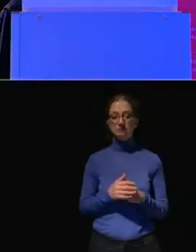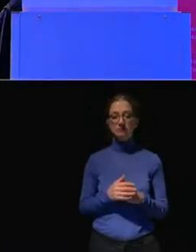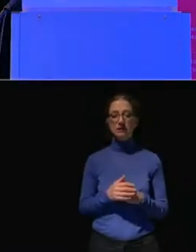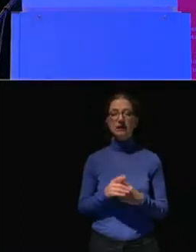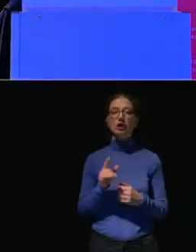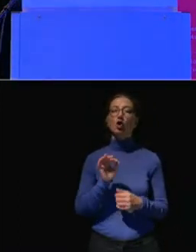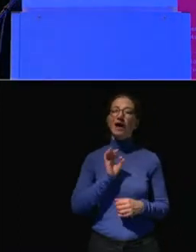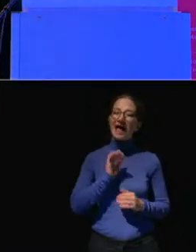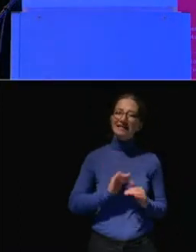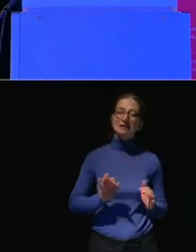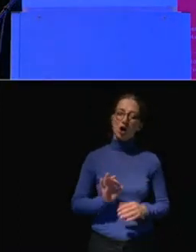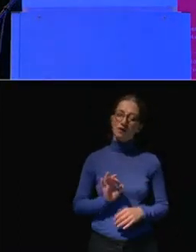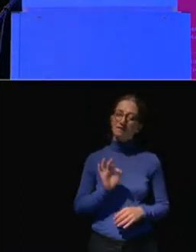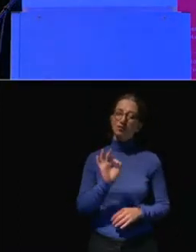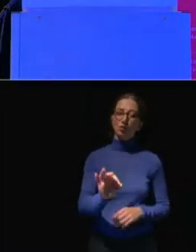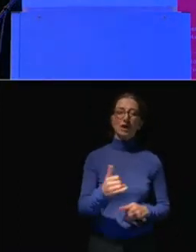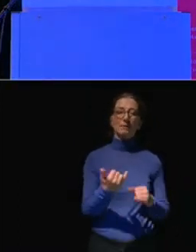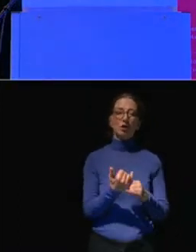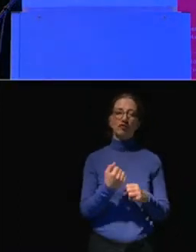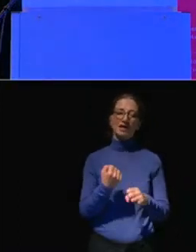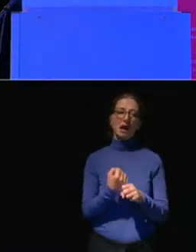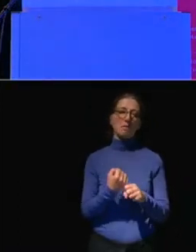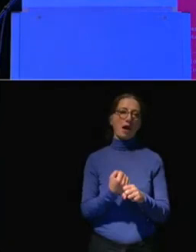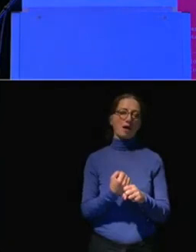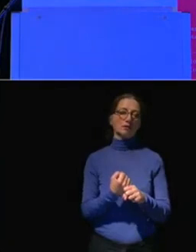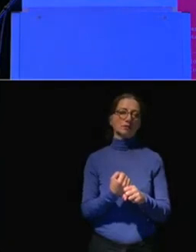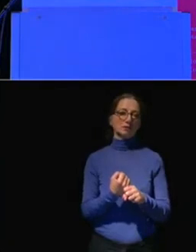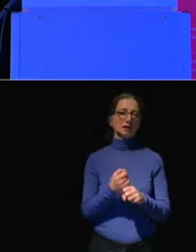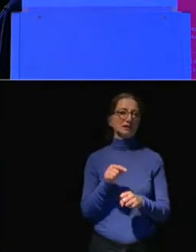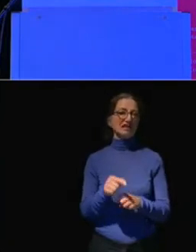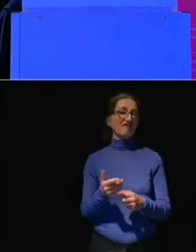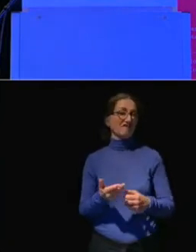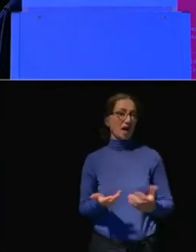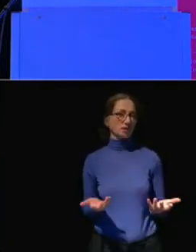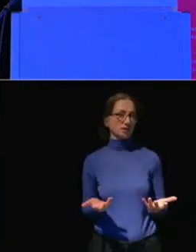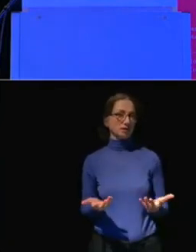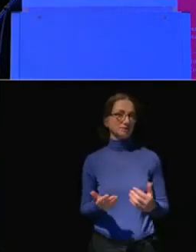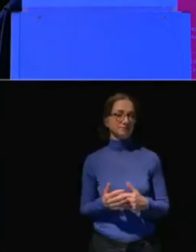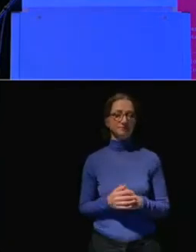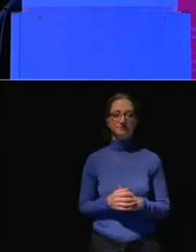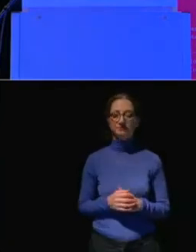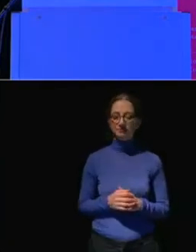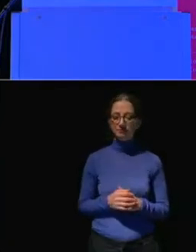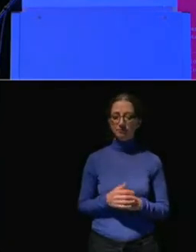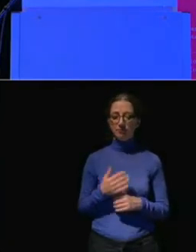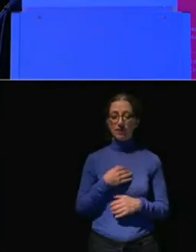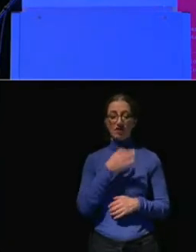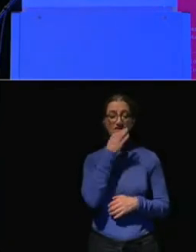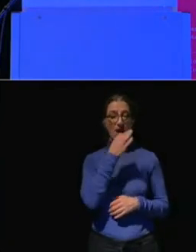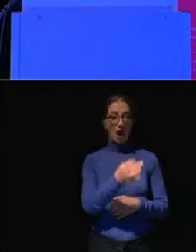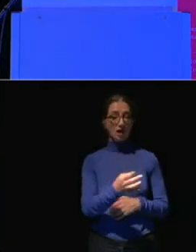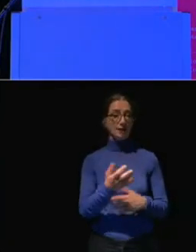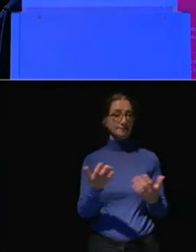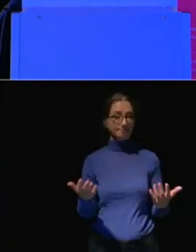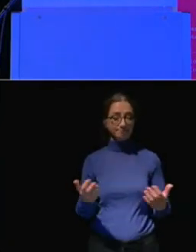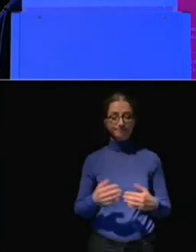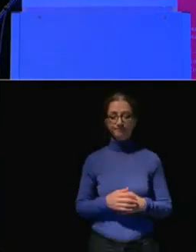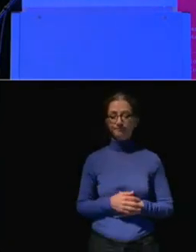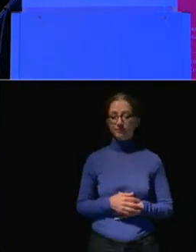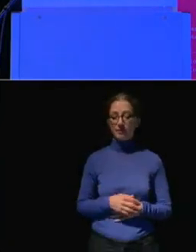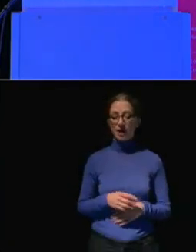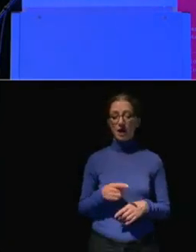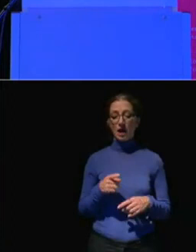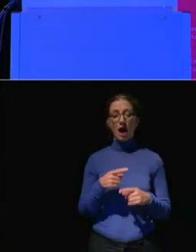an diese Berufsgruppen richten. Die Frage, die wir verfolgt haben, war dementsprechend, gibt es in